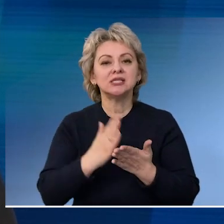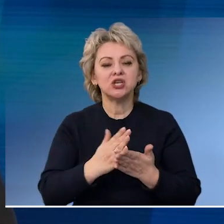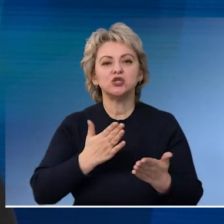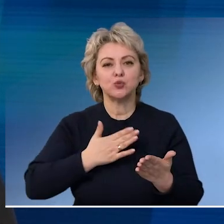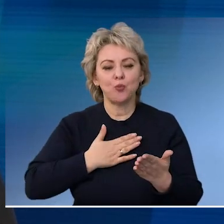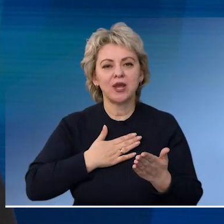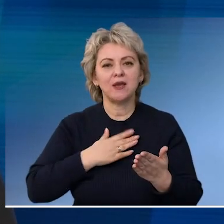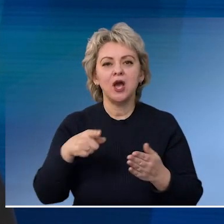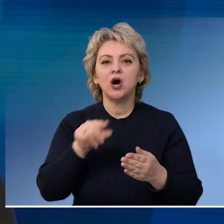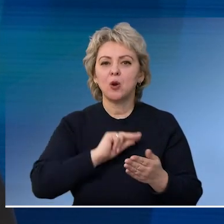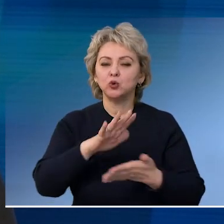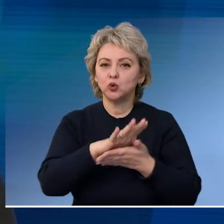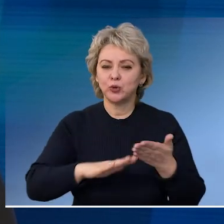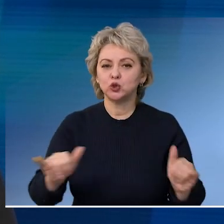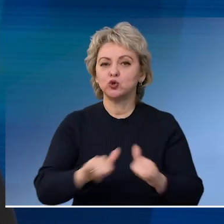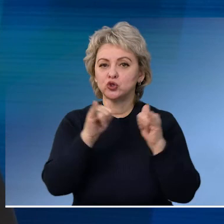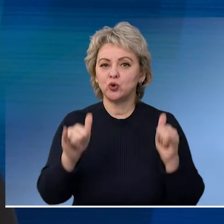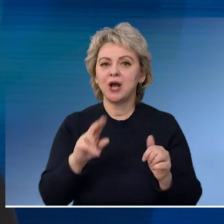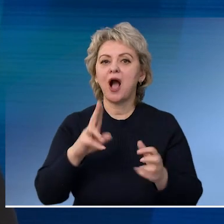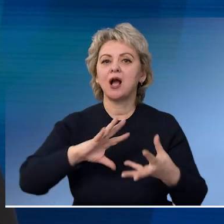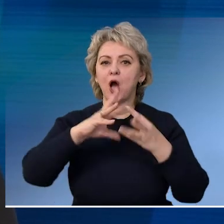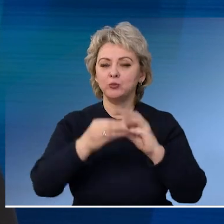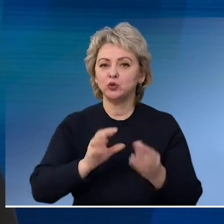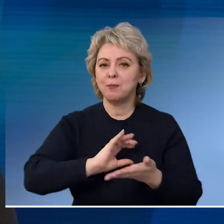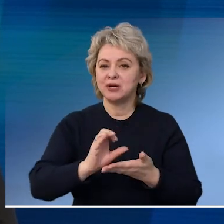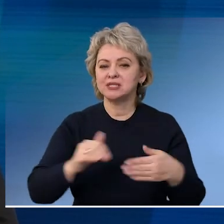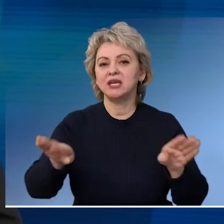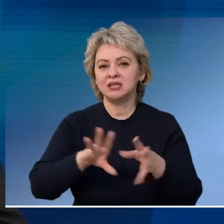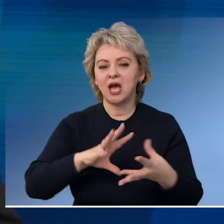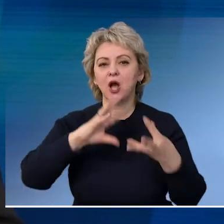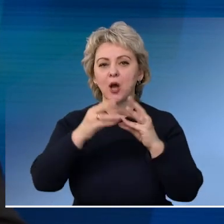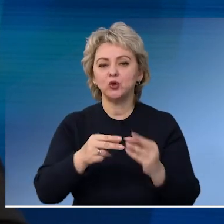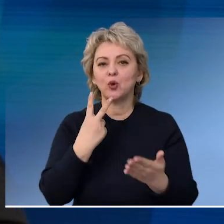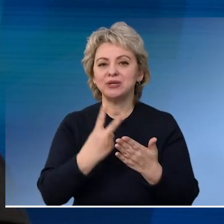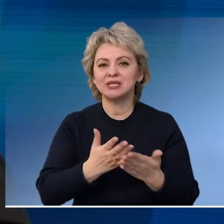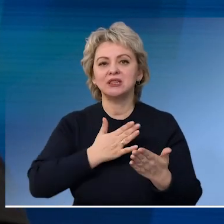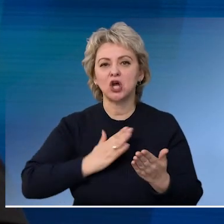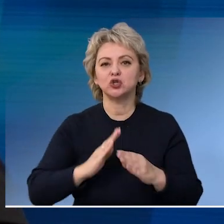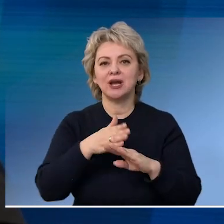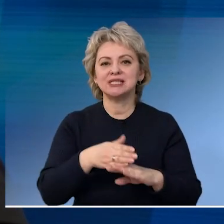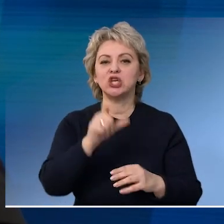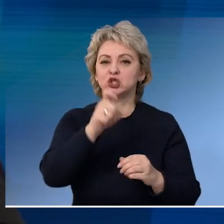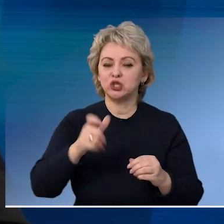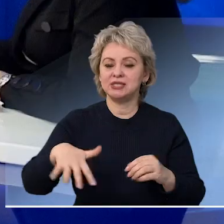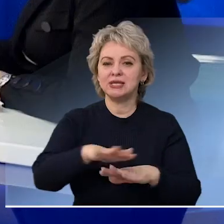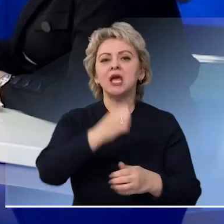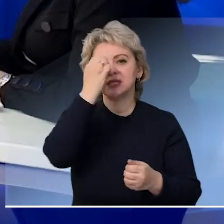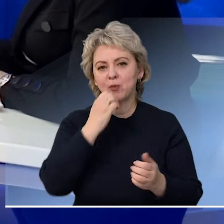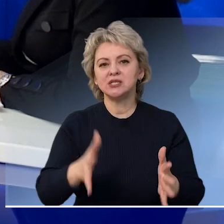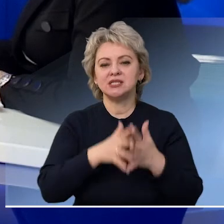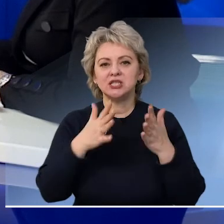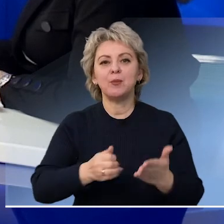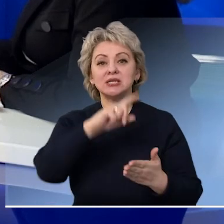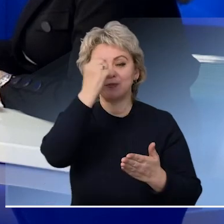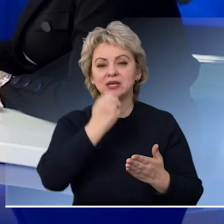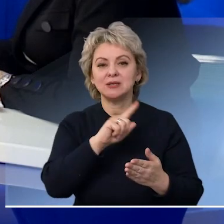здесь, конечно, мы эту работу продолжим по увеличению как объемов производства, так и объема представленности для наших гостей, жителей. Спасибо вам